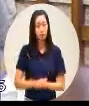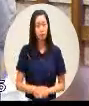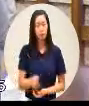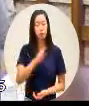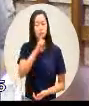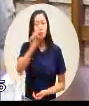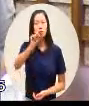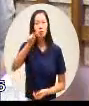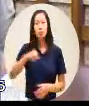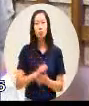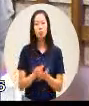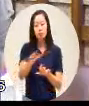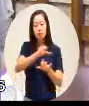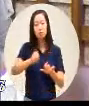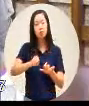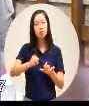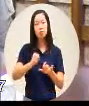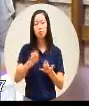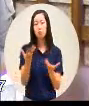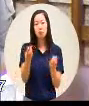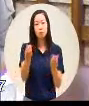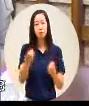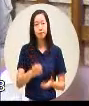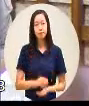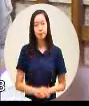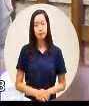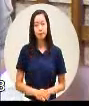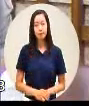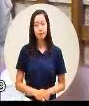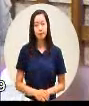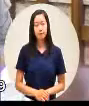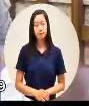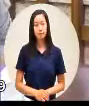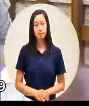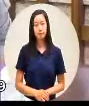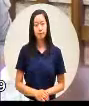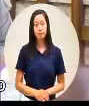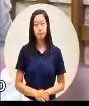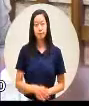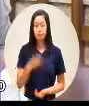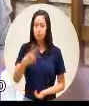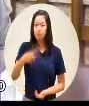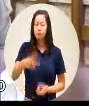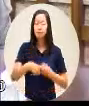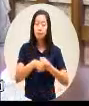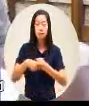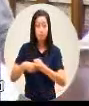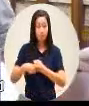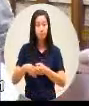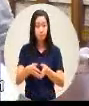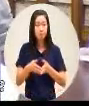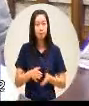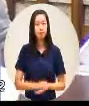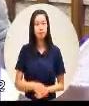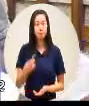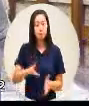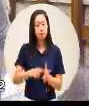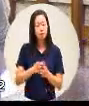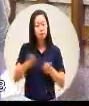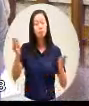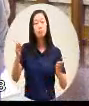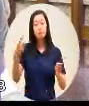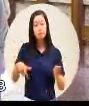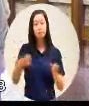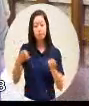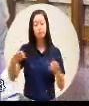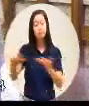是全部都没有了，所以这个部分你再琢磨去思考了。好，反正还有一段时间，我们还可以再讨